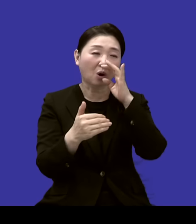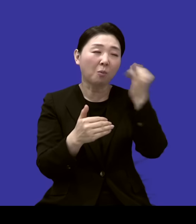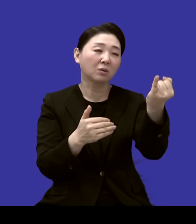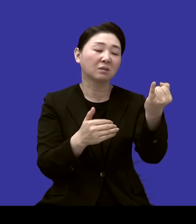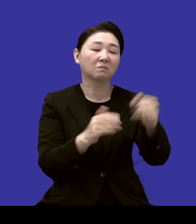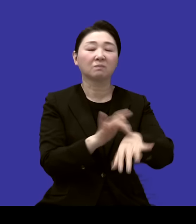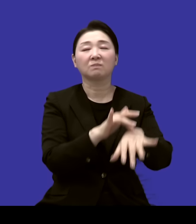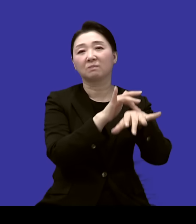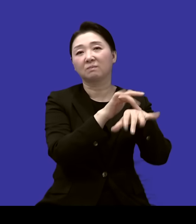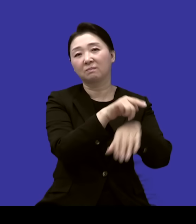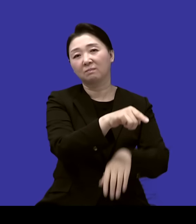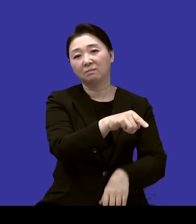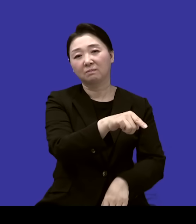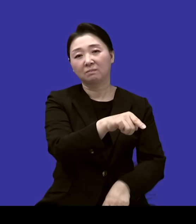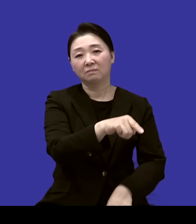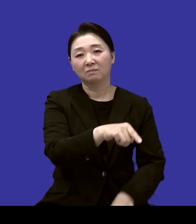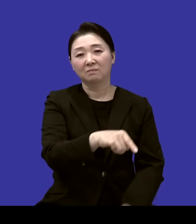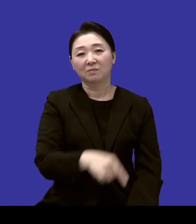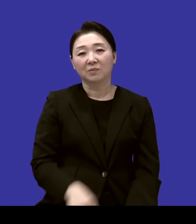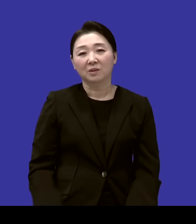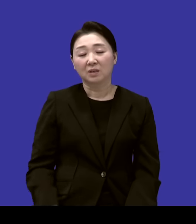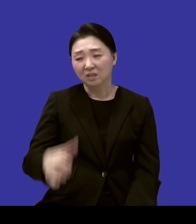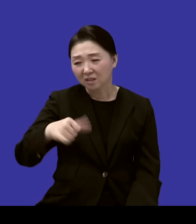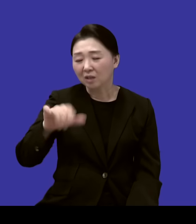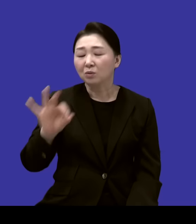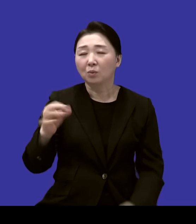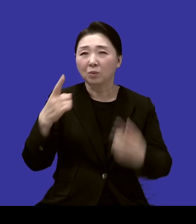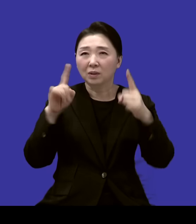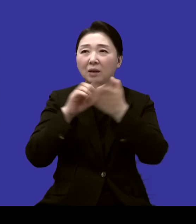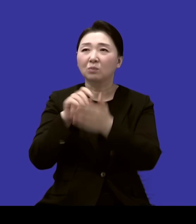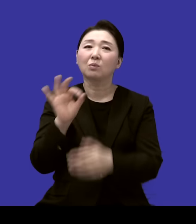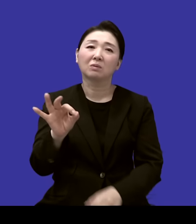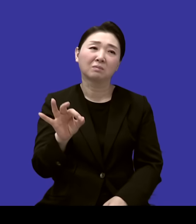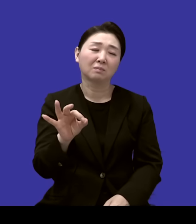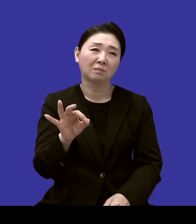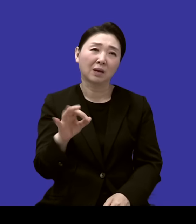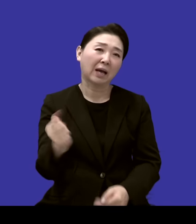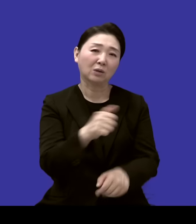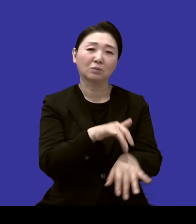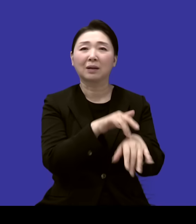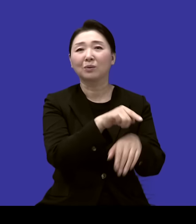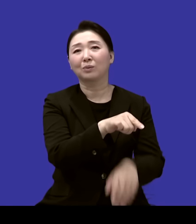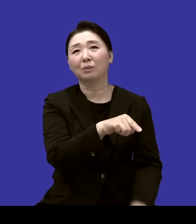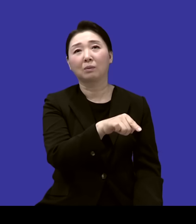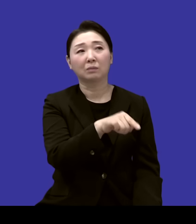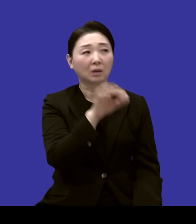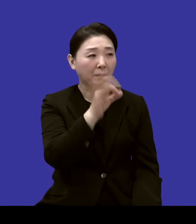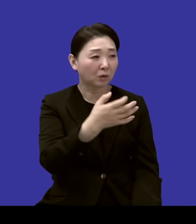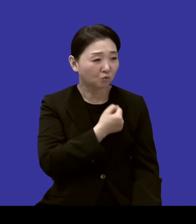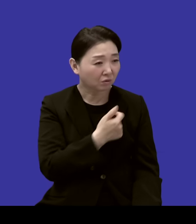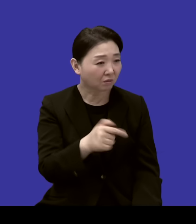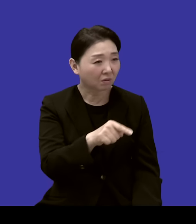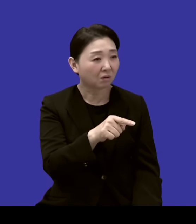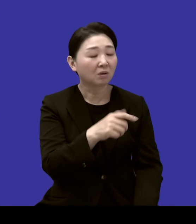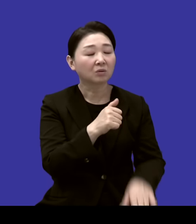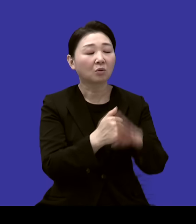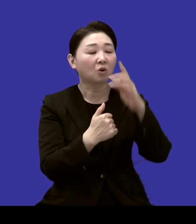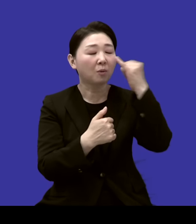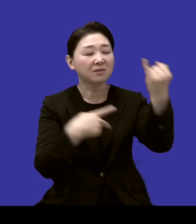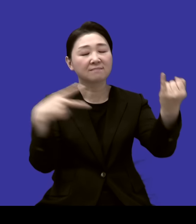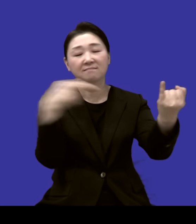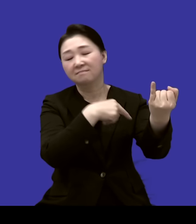거죠. 그래서 내 자식의 돈인데 대학 등록금인데. 네, 그래서 제가 이것 때문에 너무 큰 충격을 받아서 어머니랑 의절을